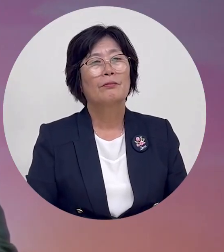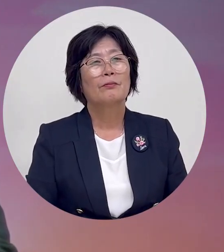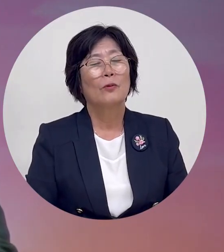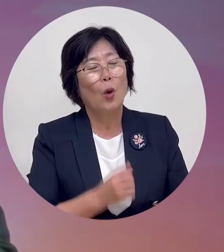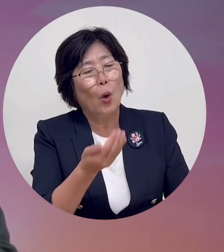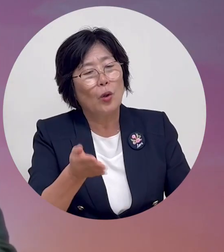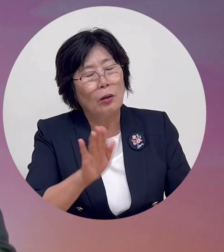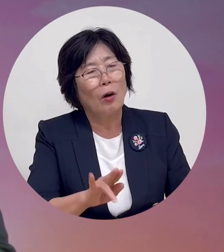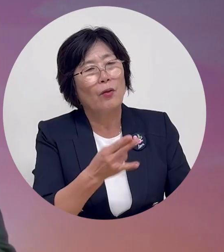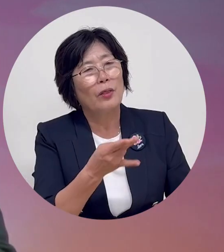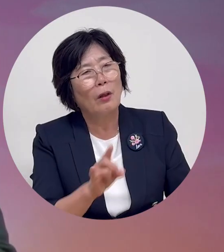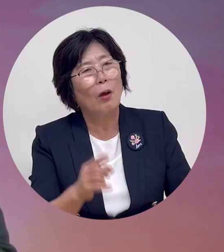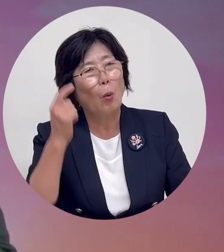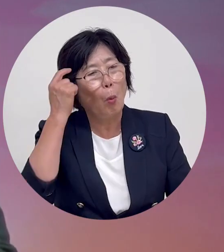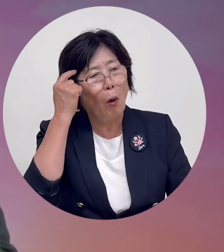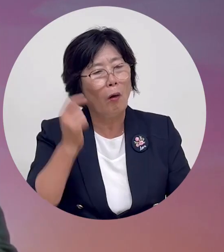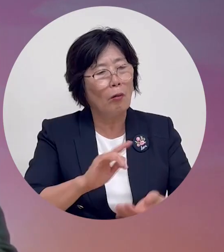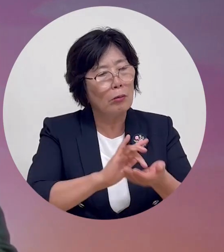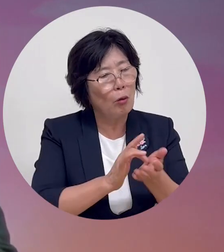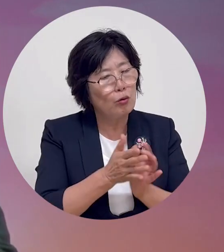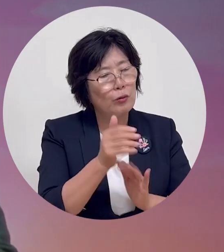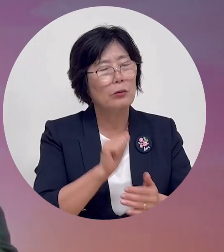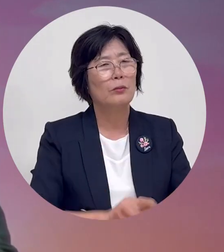그런데 왜 예수님은